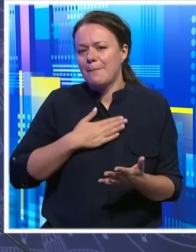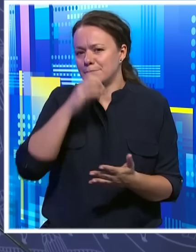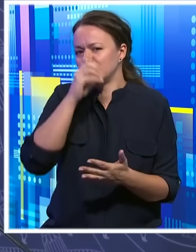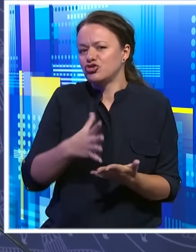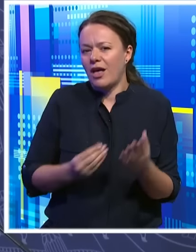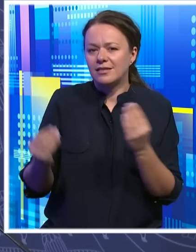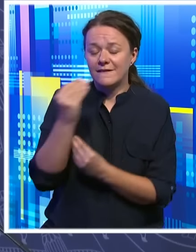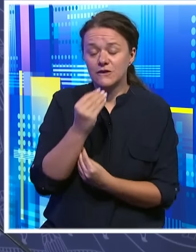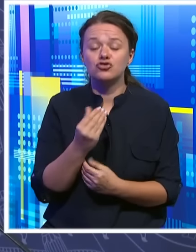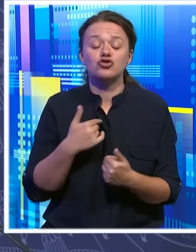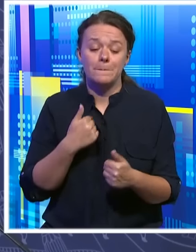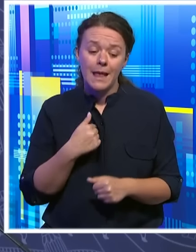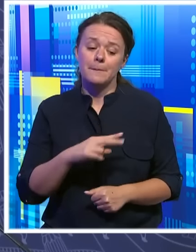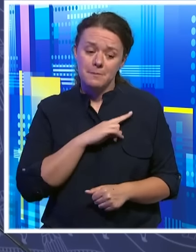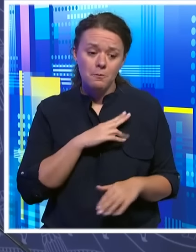problema.